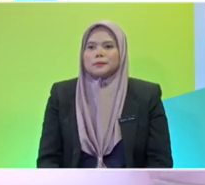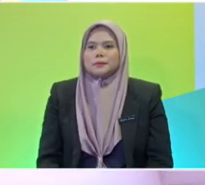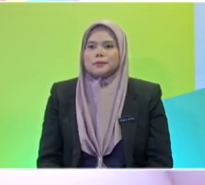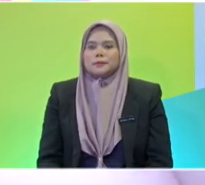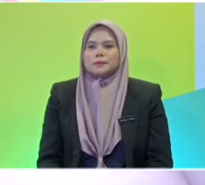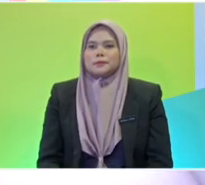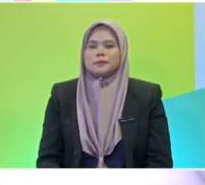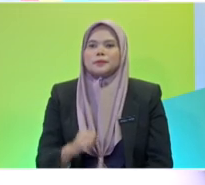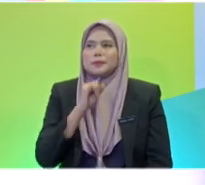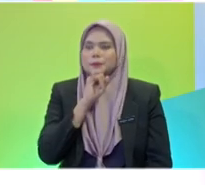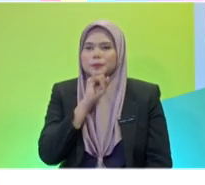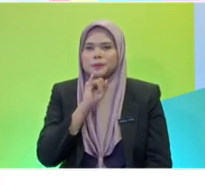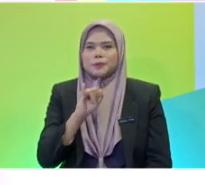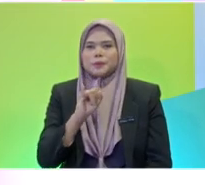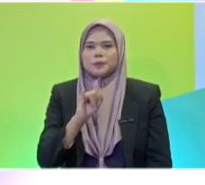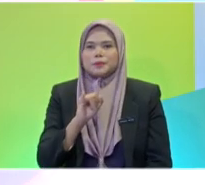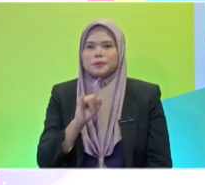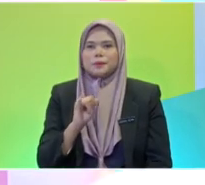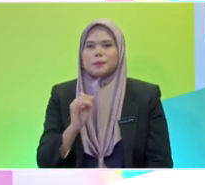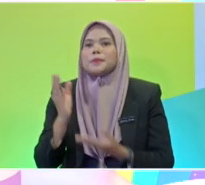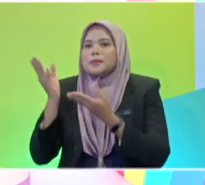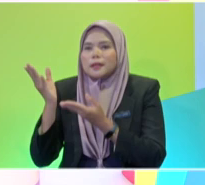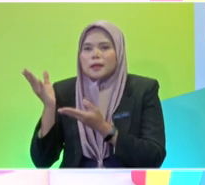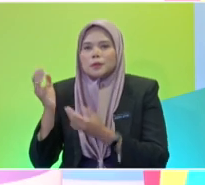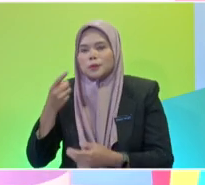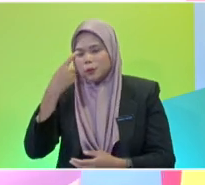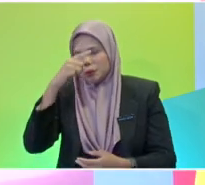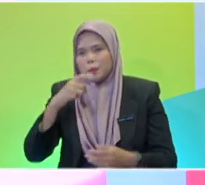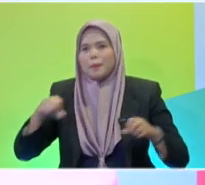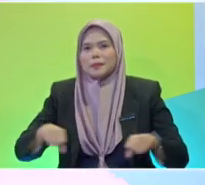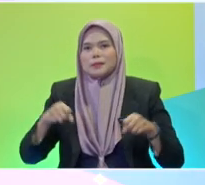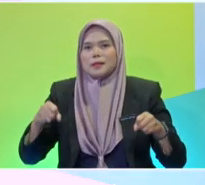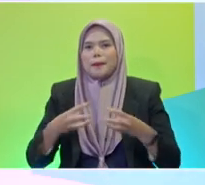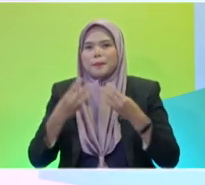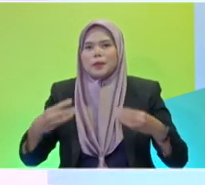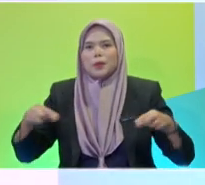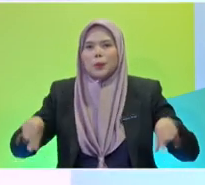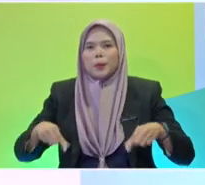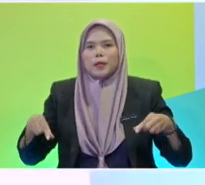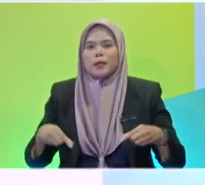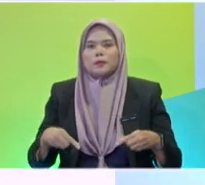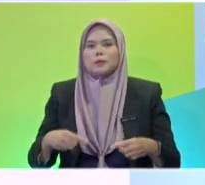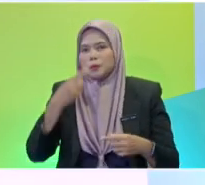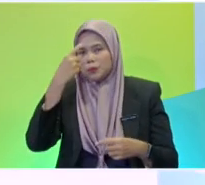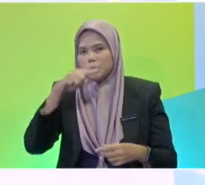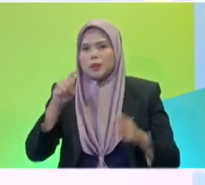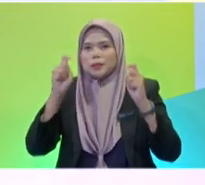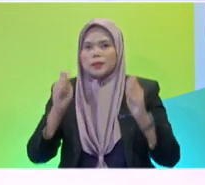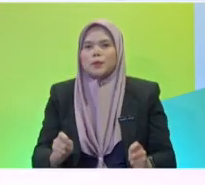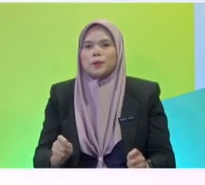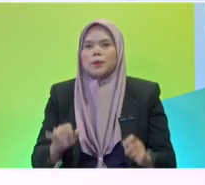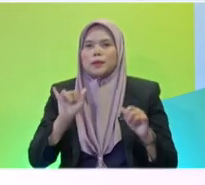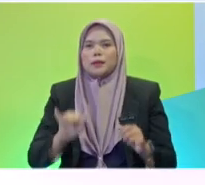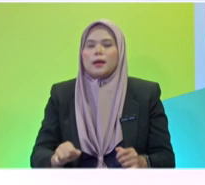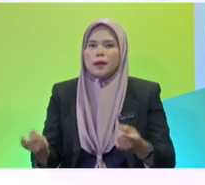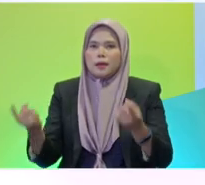ibu ibu bersadang untuk memasak mie goreng kepada tetamu yang hadir